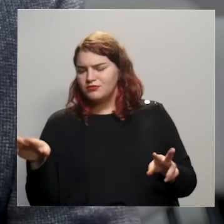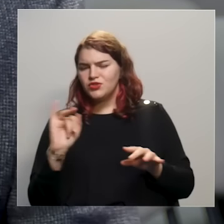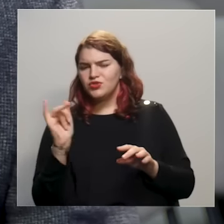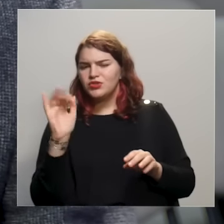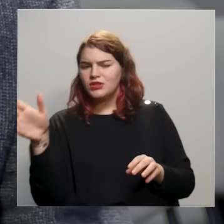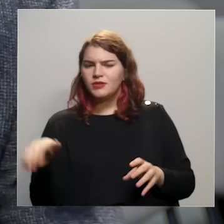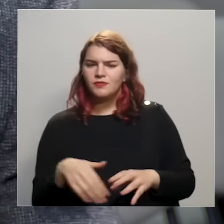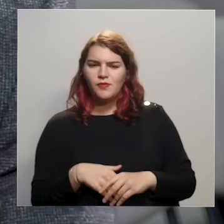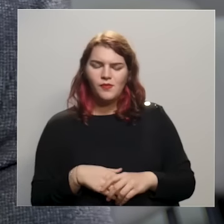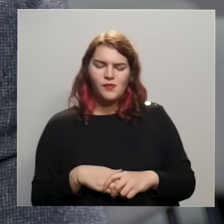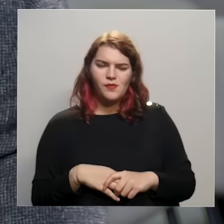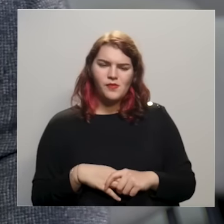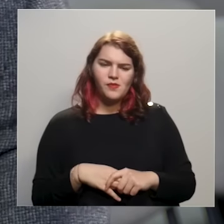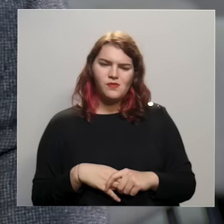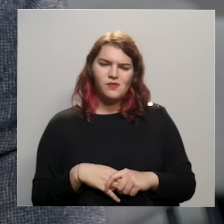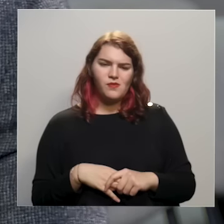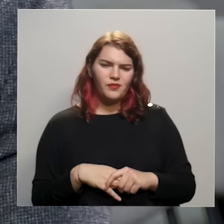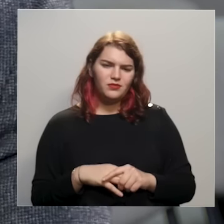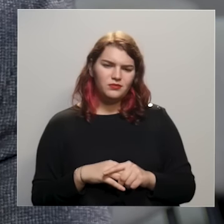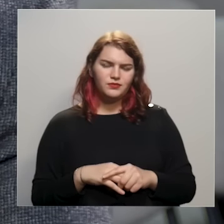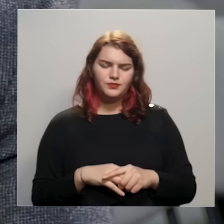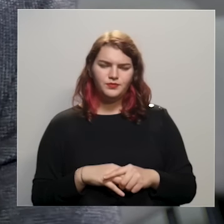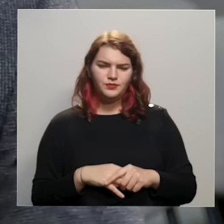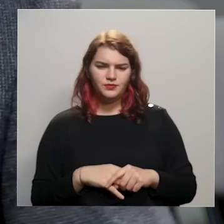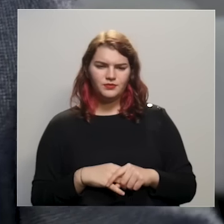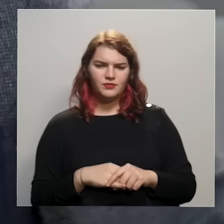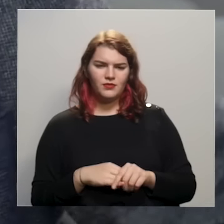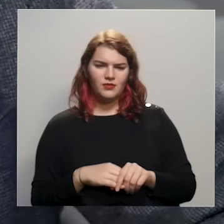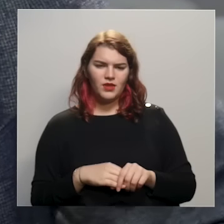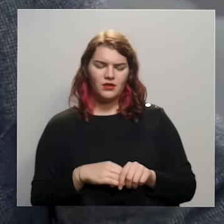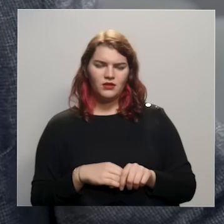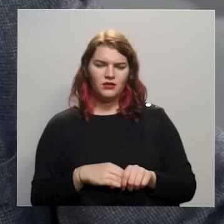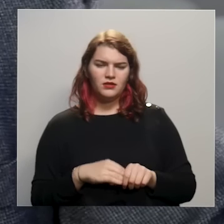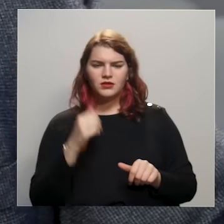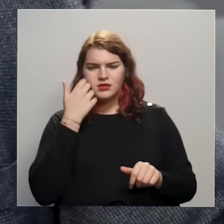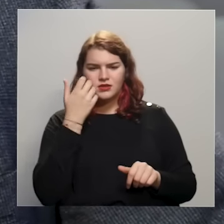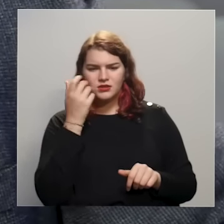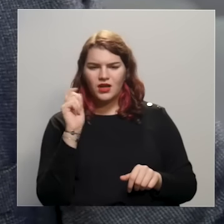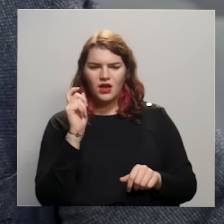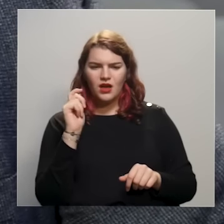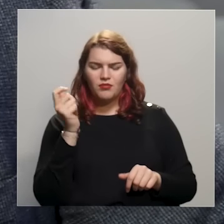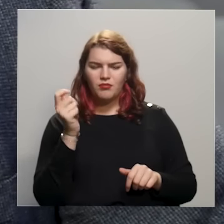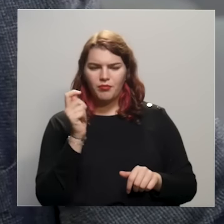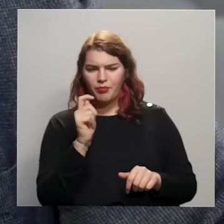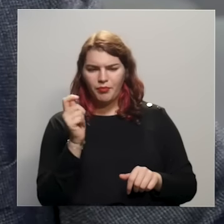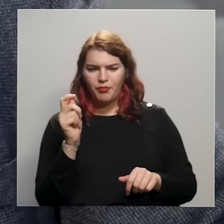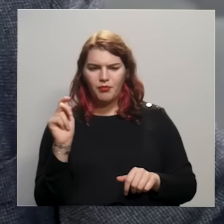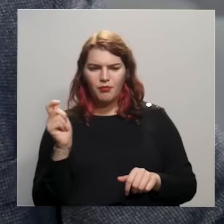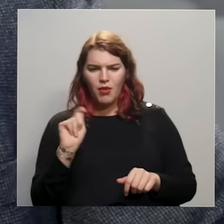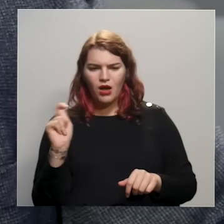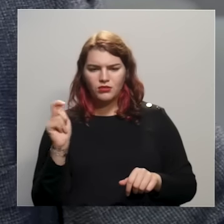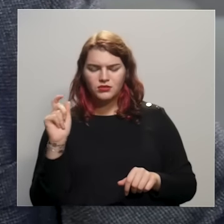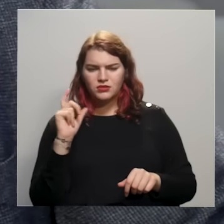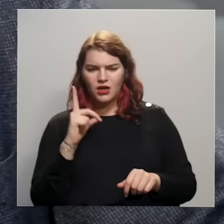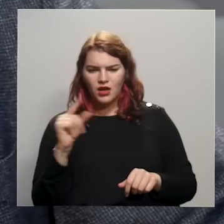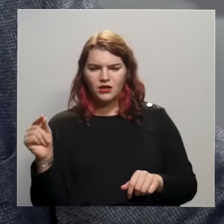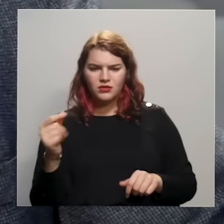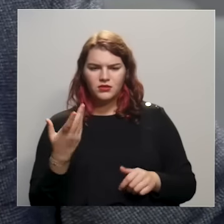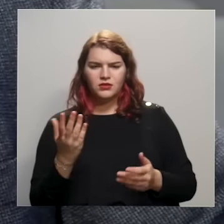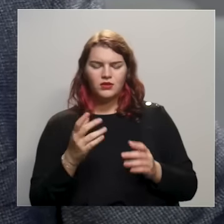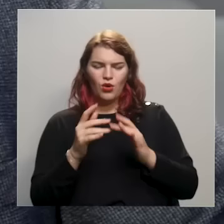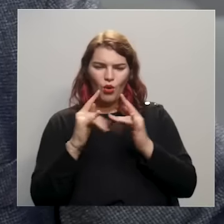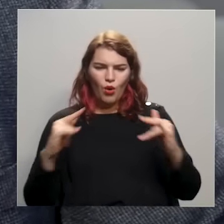cu frații noștri acolo, cu Orin. Când iese într-o pauză afară de cântat, se făcea la corturi